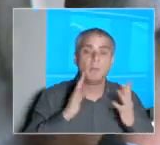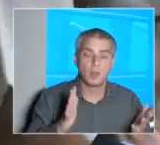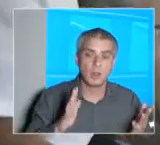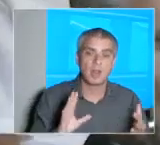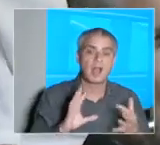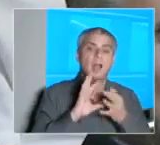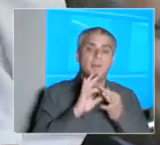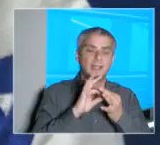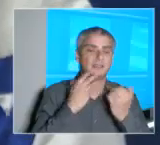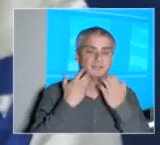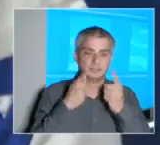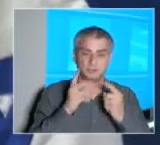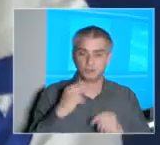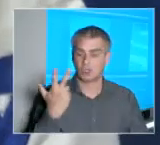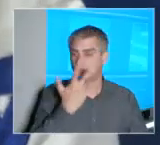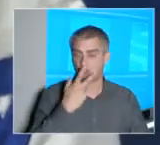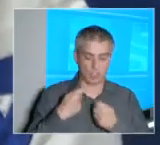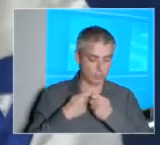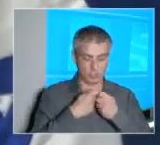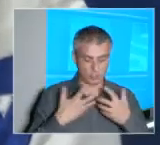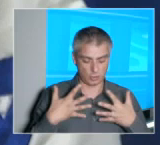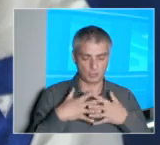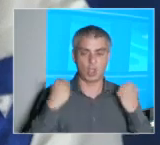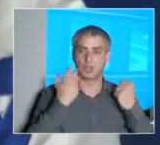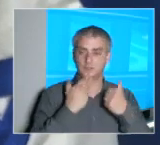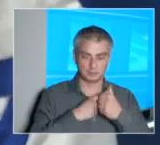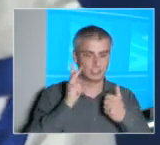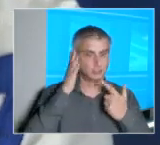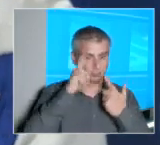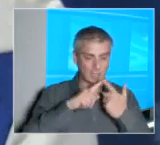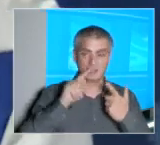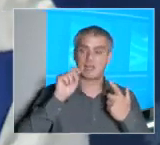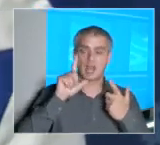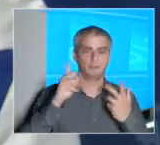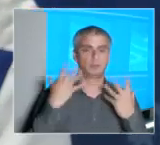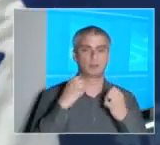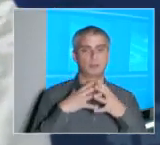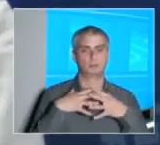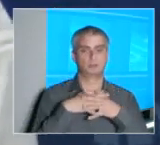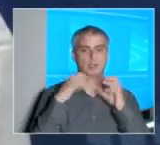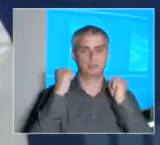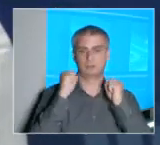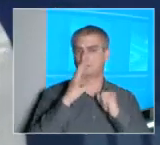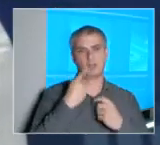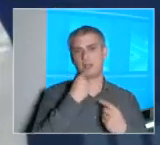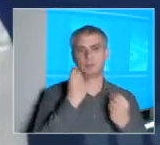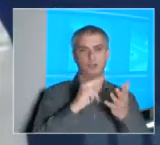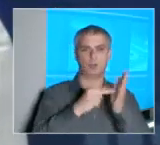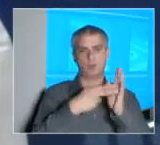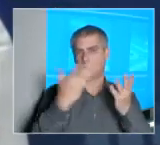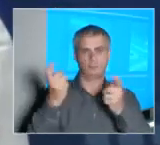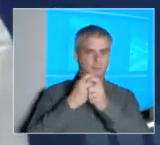הברית הזו והחיבור הזה של שלושת התנועות, חוסן לישראל, יש עתיד ותל"ם, חזקה יותר, מה שאיזושהי אמירה של